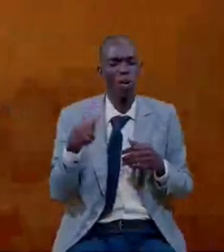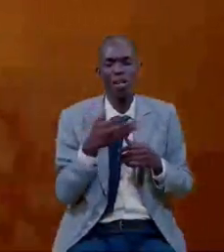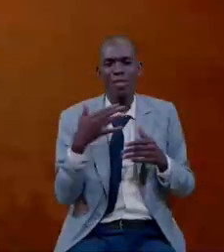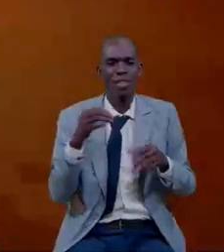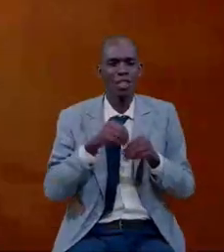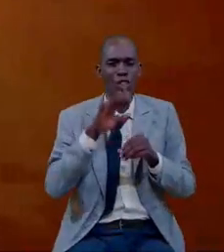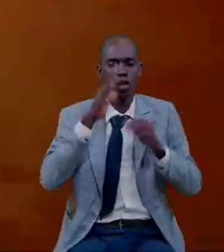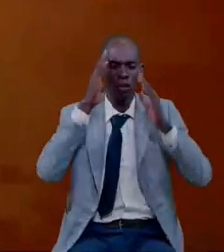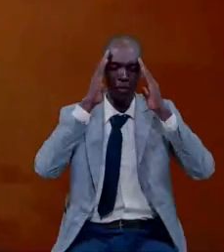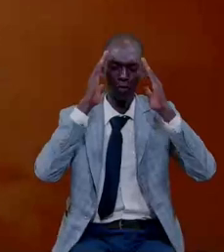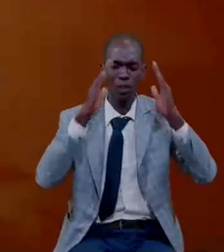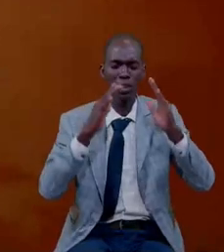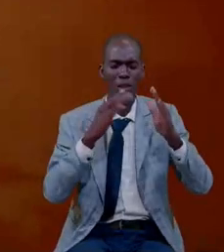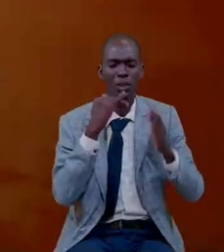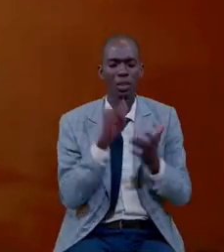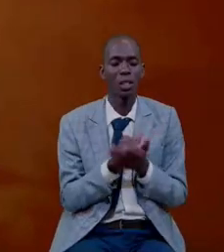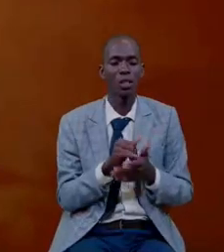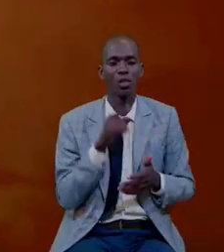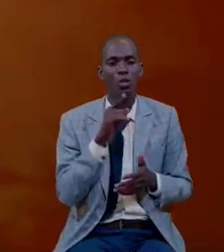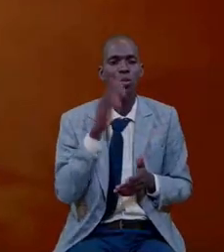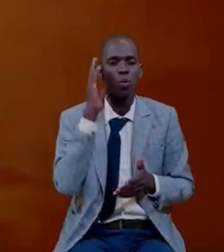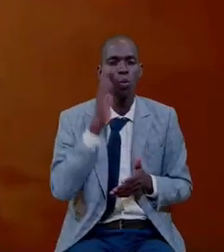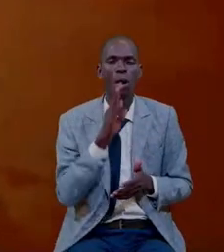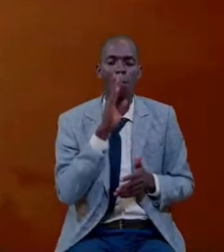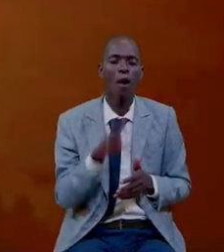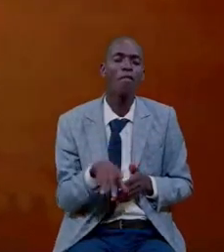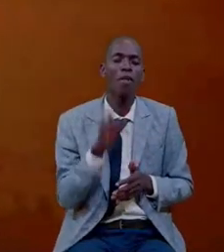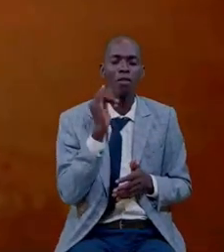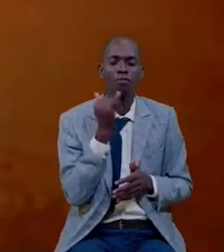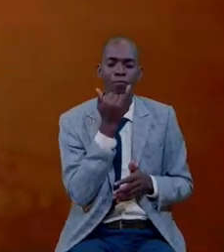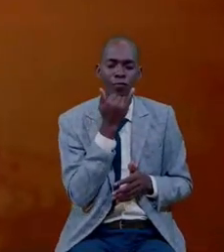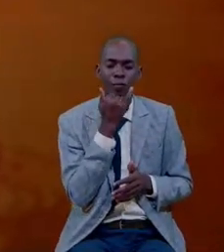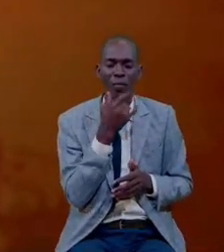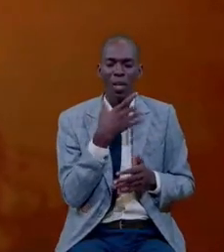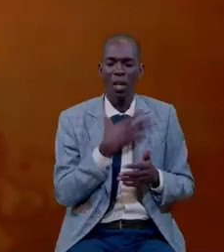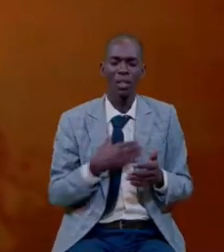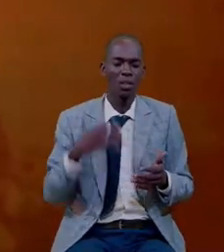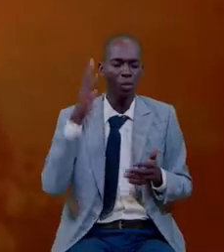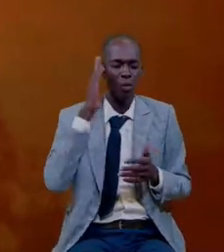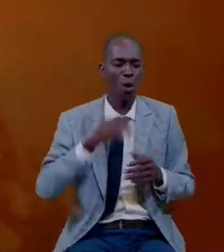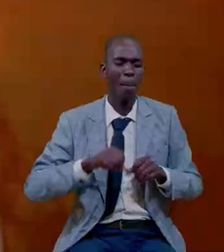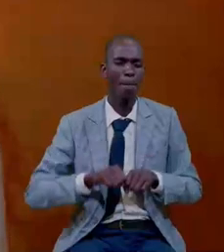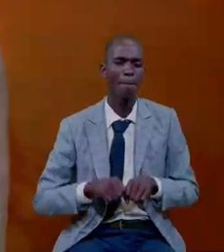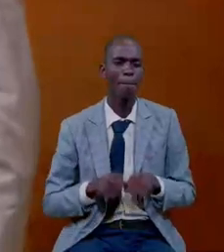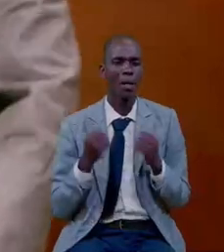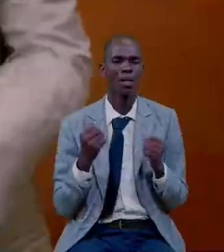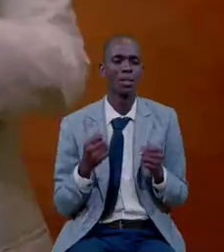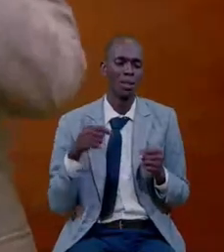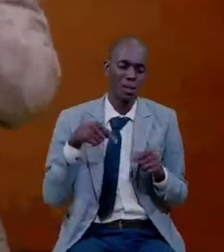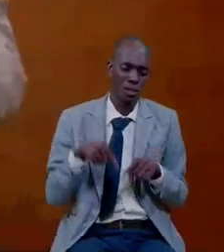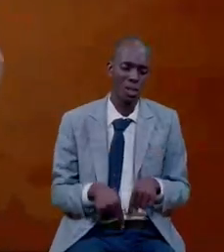alors c'est dit que, alors, ils vont emporter la peine.